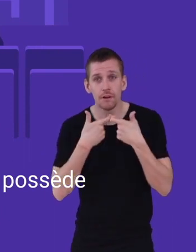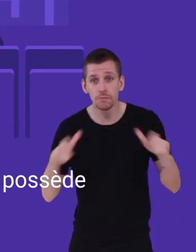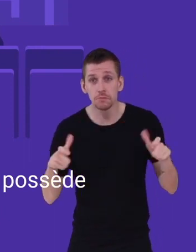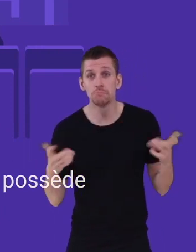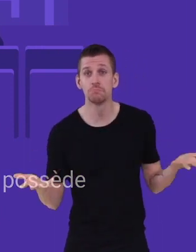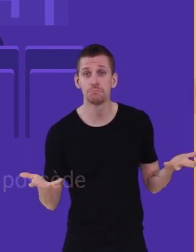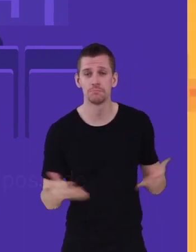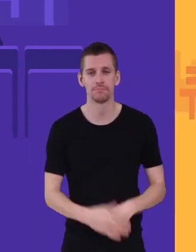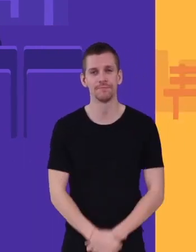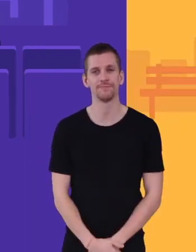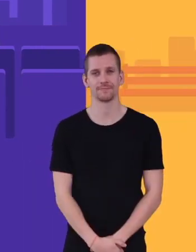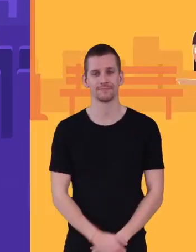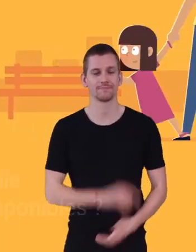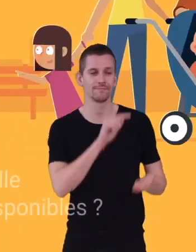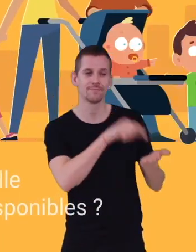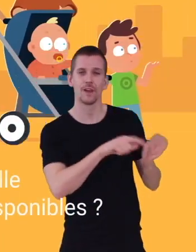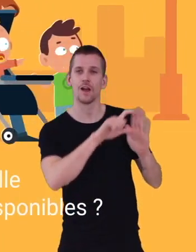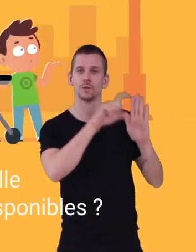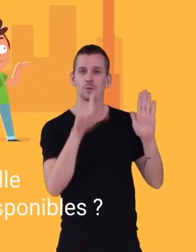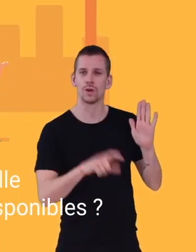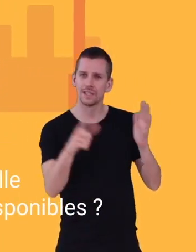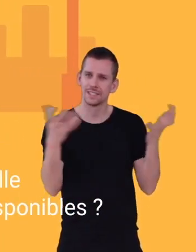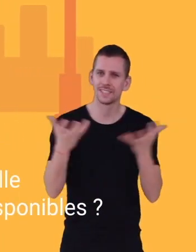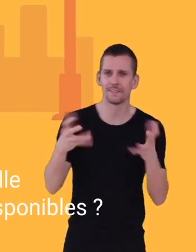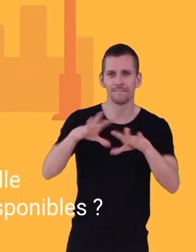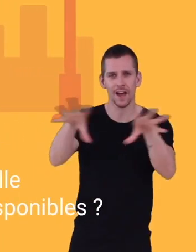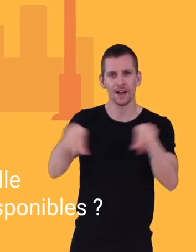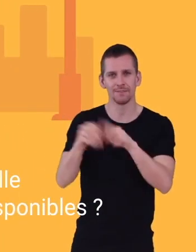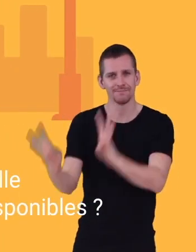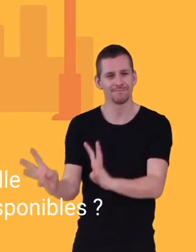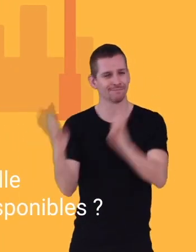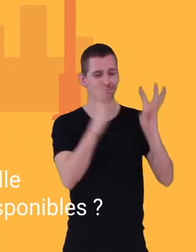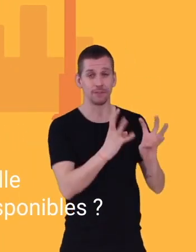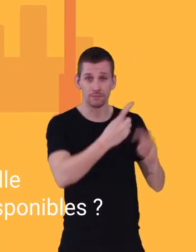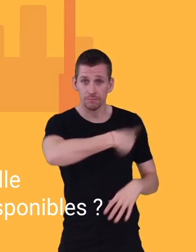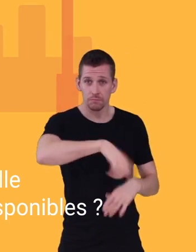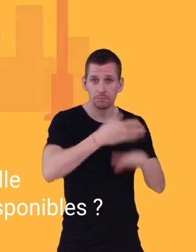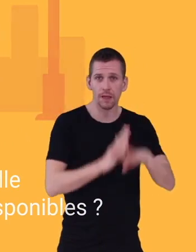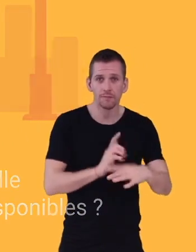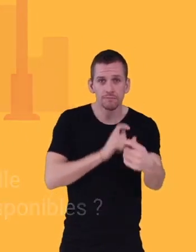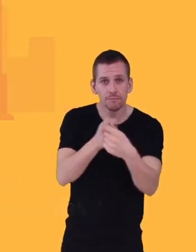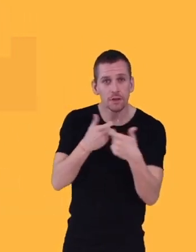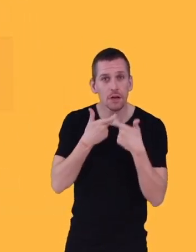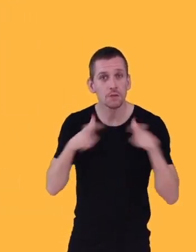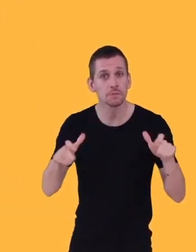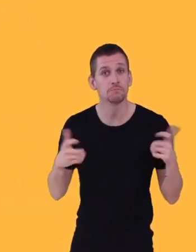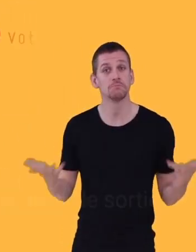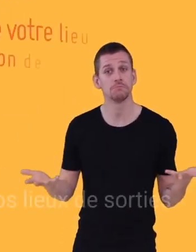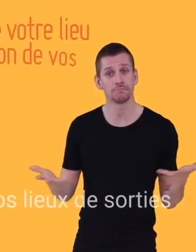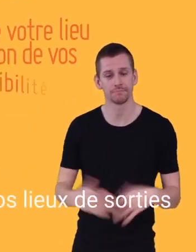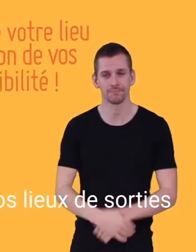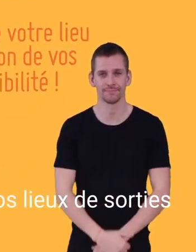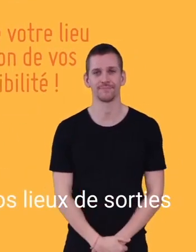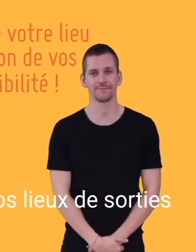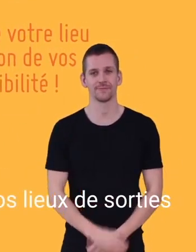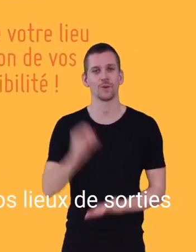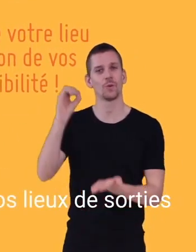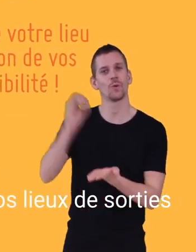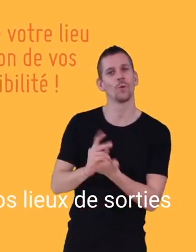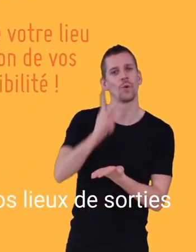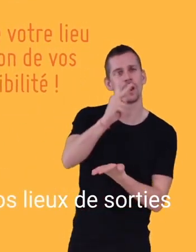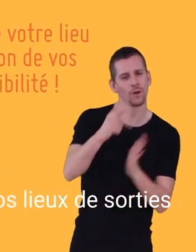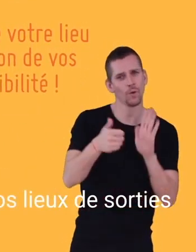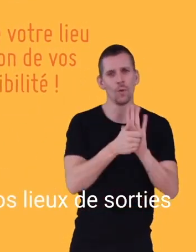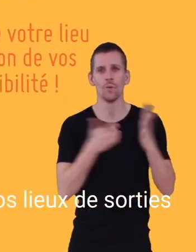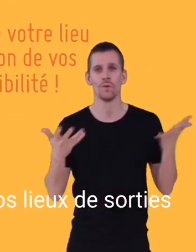nécessaires? Vous sortez au restaurant en famille et souhaitez connaître les équipements disponibles? Ici OK, facilitateur d'accès, vous